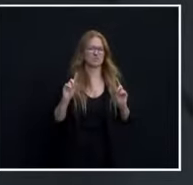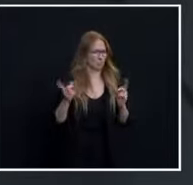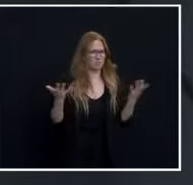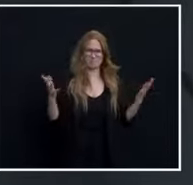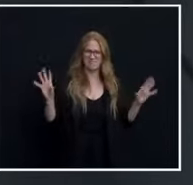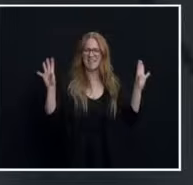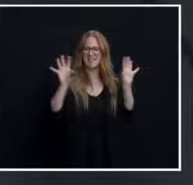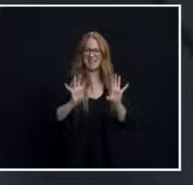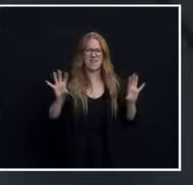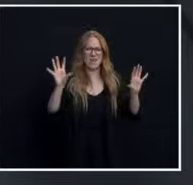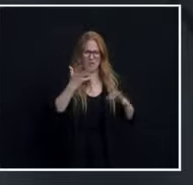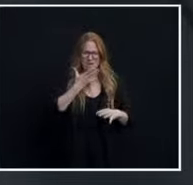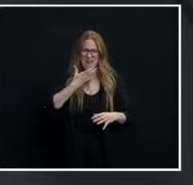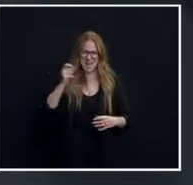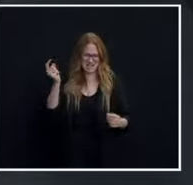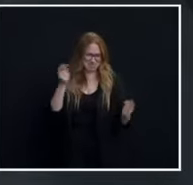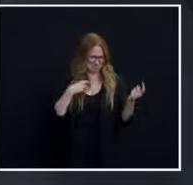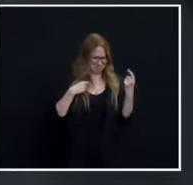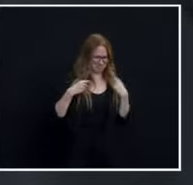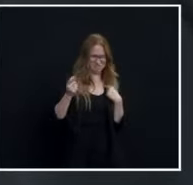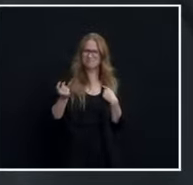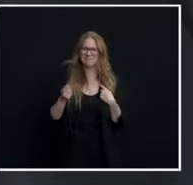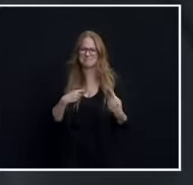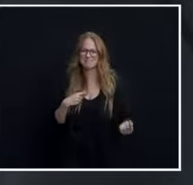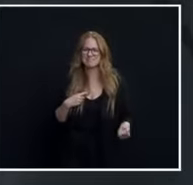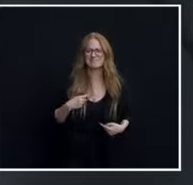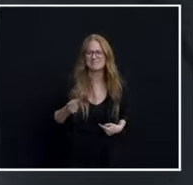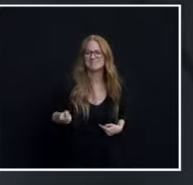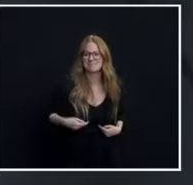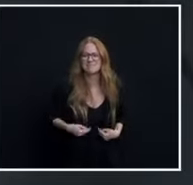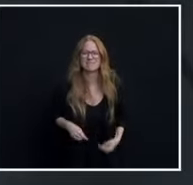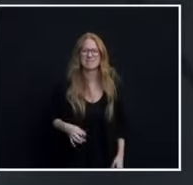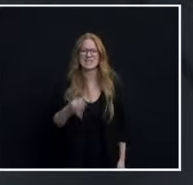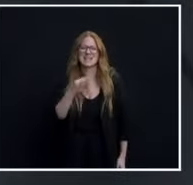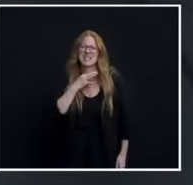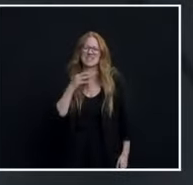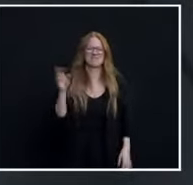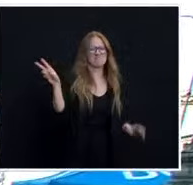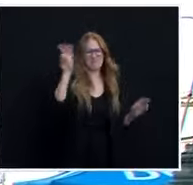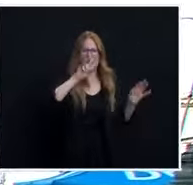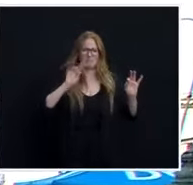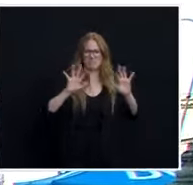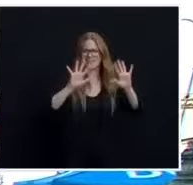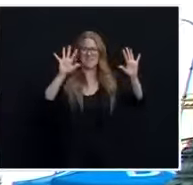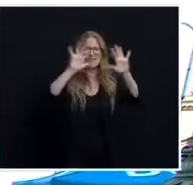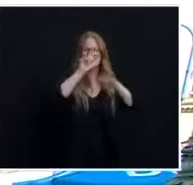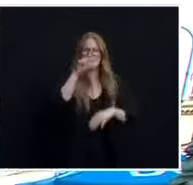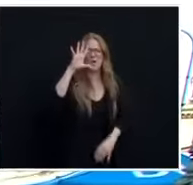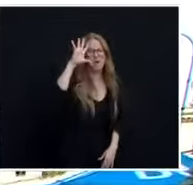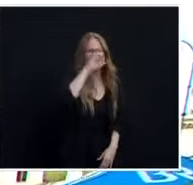Rauch aufgeht und die Glut übereinander spritzt, der Schwefel blau wird und die keiner mehr erkennt.